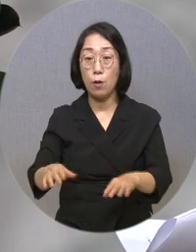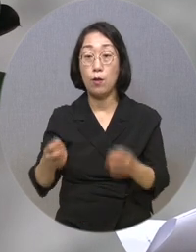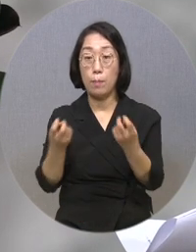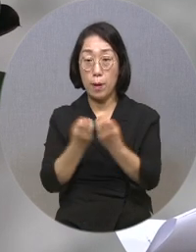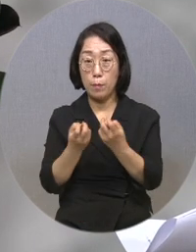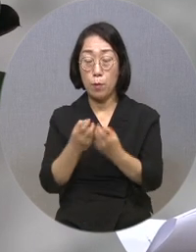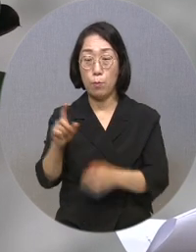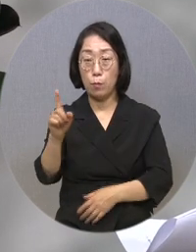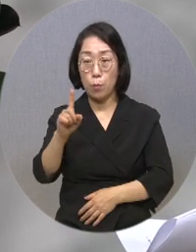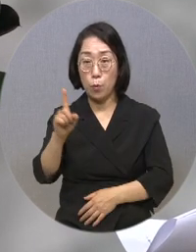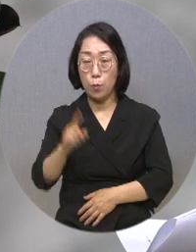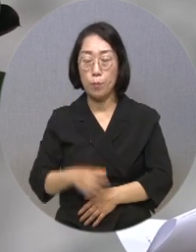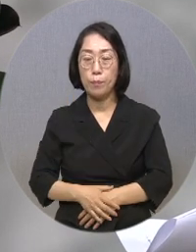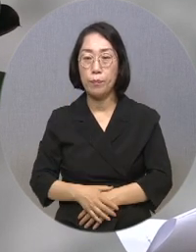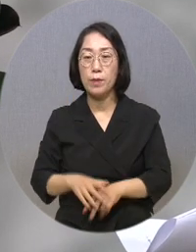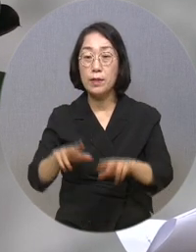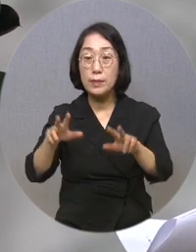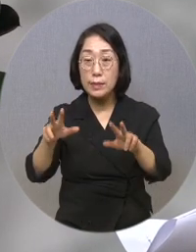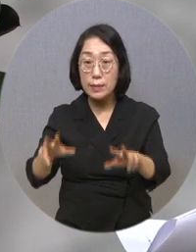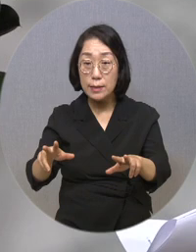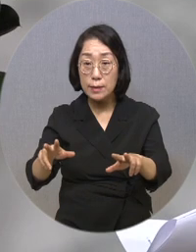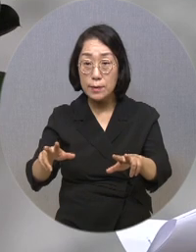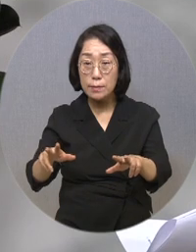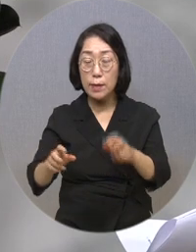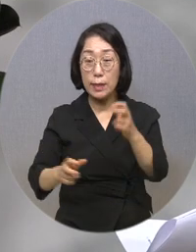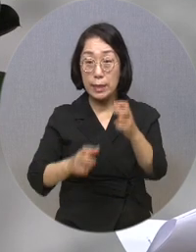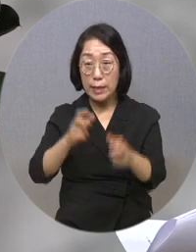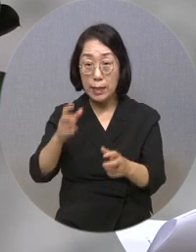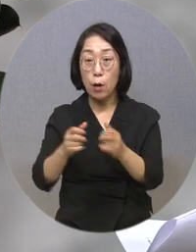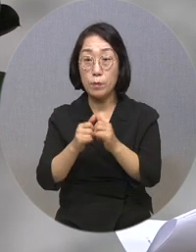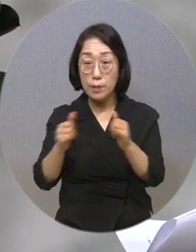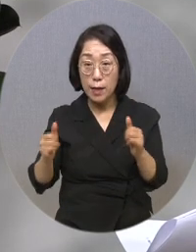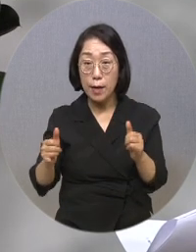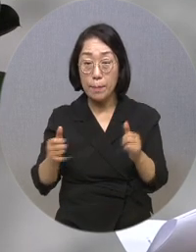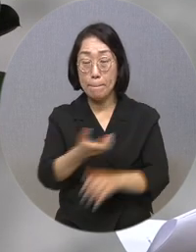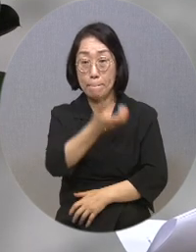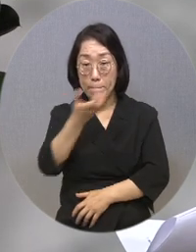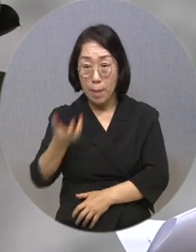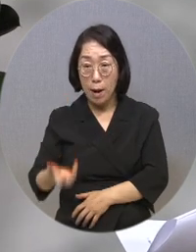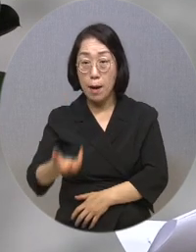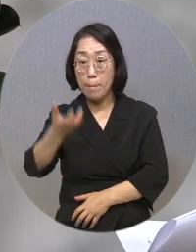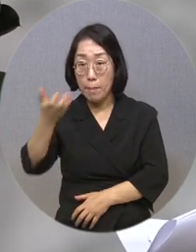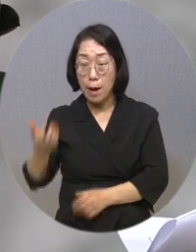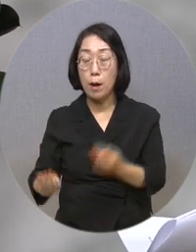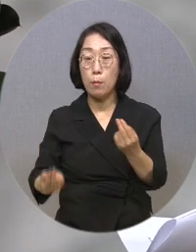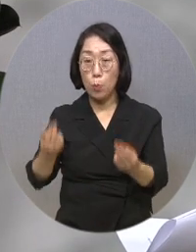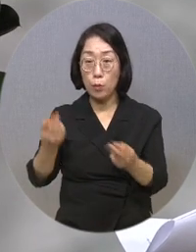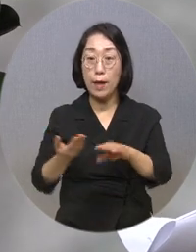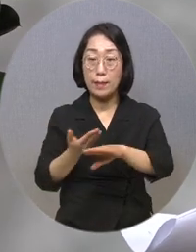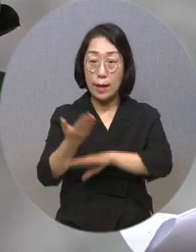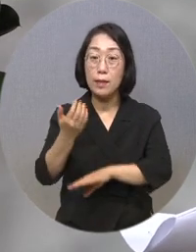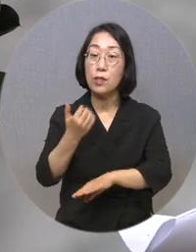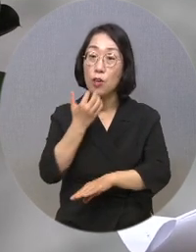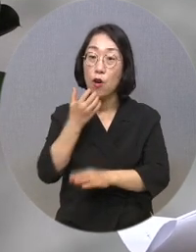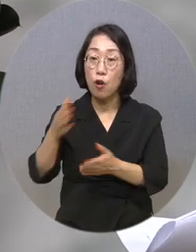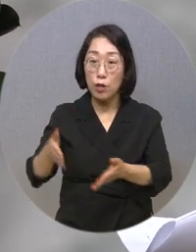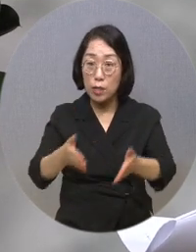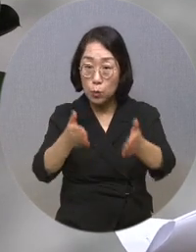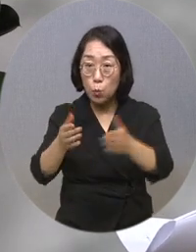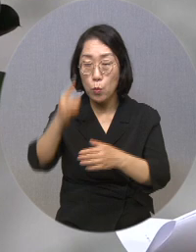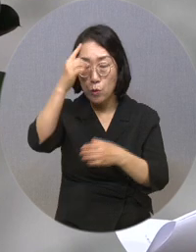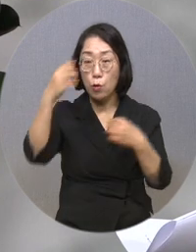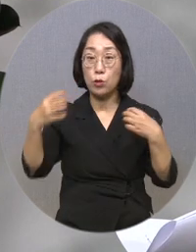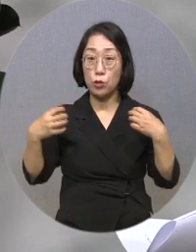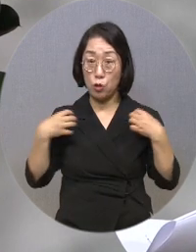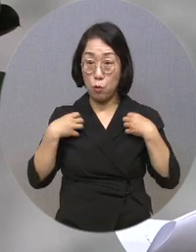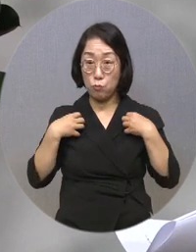뭐냐. 지금 단계에서는 기업인을 만날 게 아니라 다른 지자체장, 경기도, 정부를 상대로